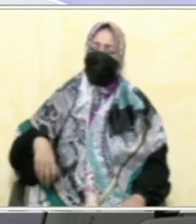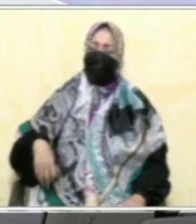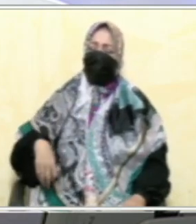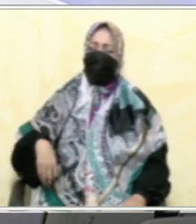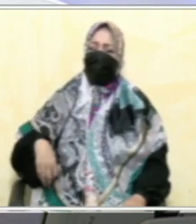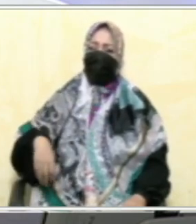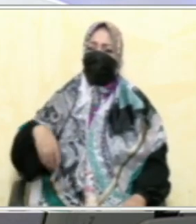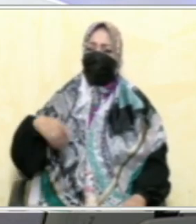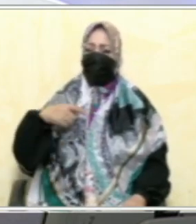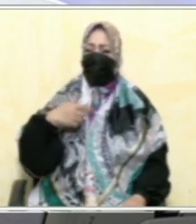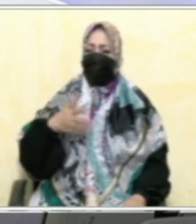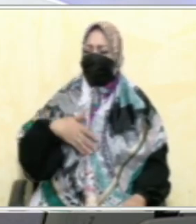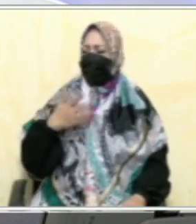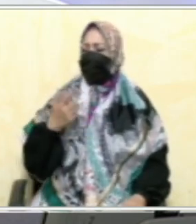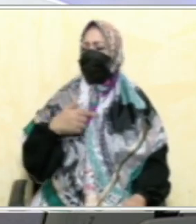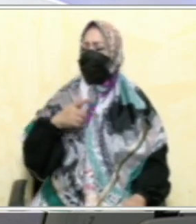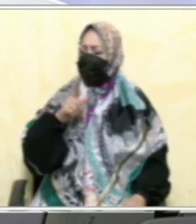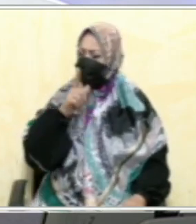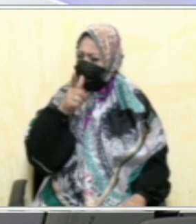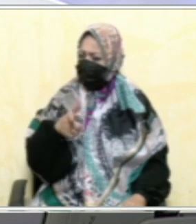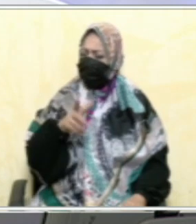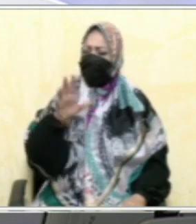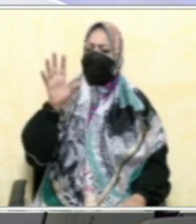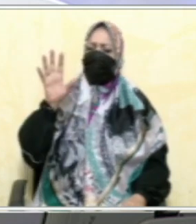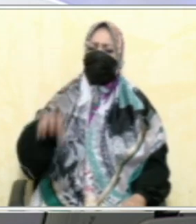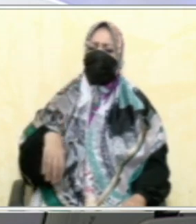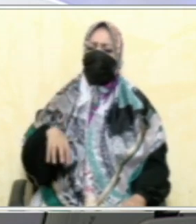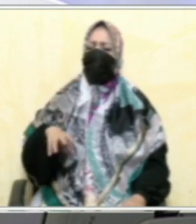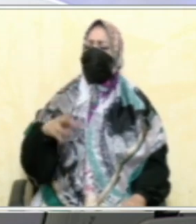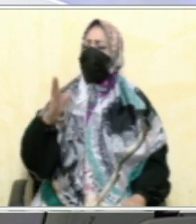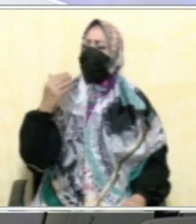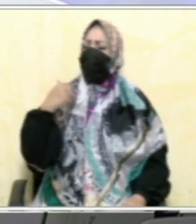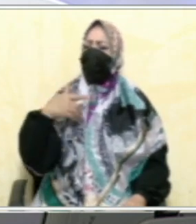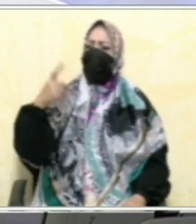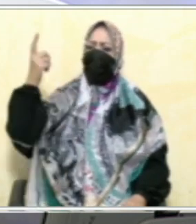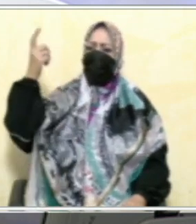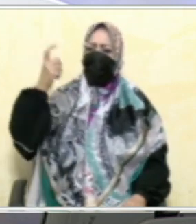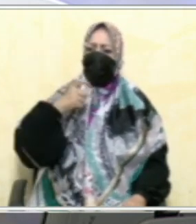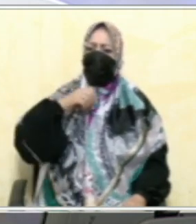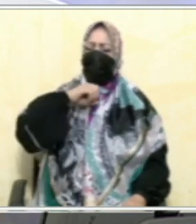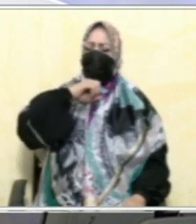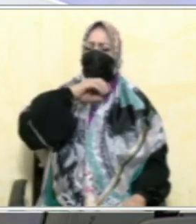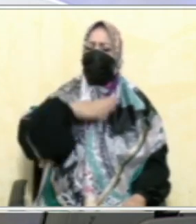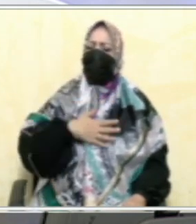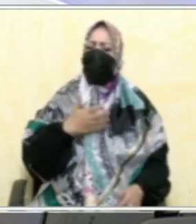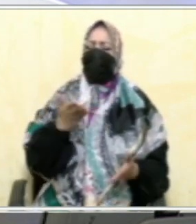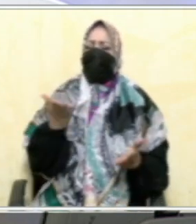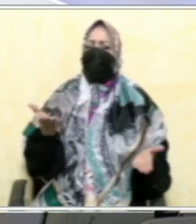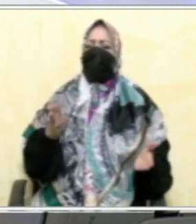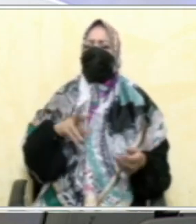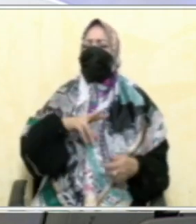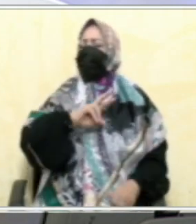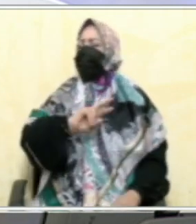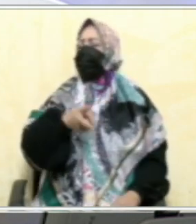ألا يستنجي أحدنا بيمينه، وذكر له آداب قضاء الحاجة. نعم، ولهذا